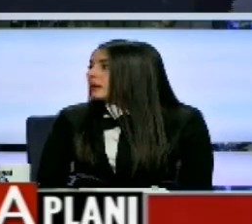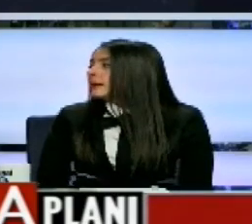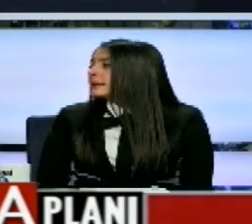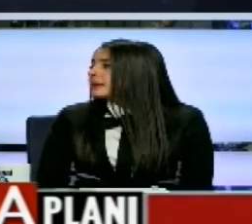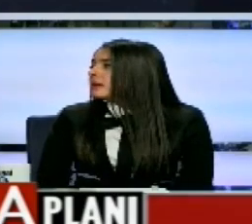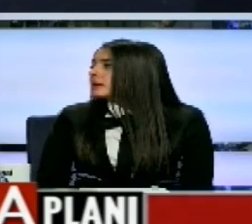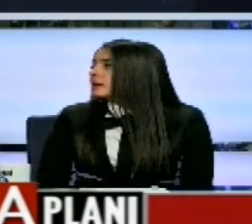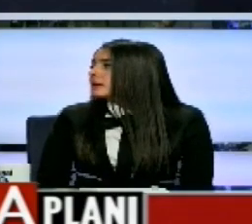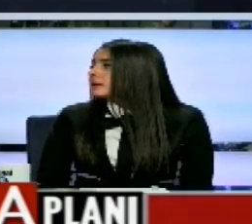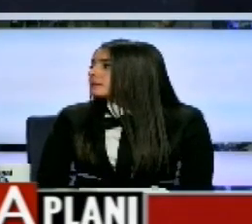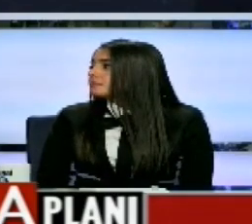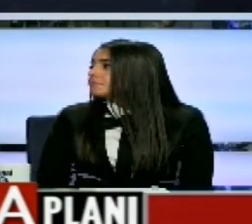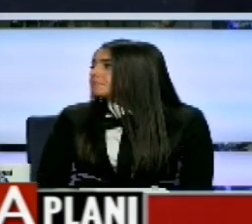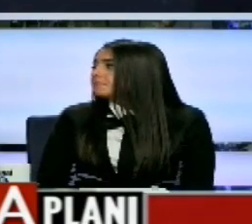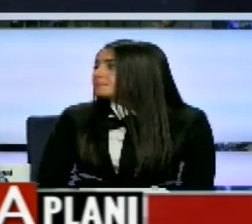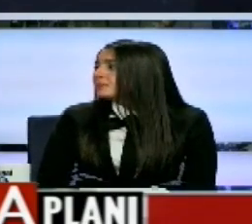Mesela